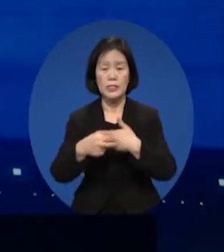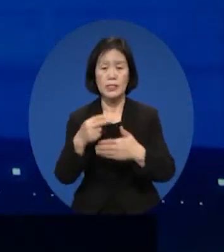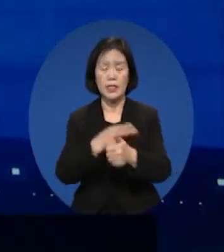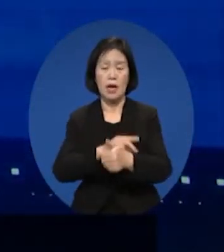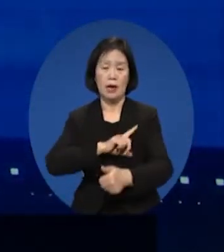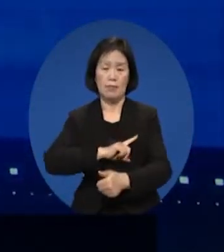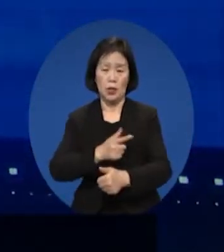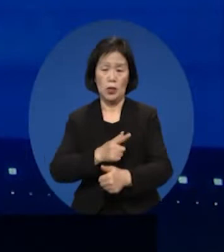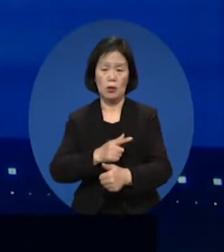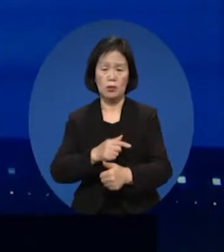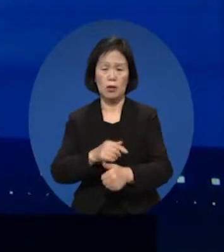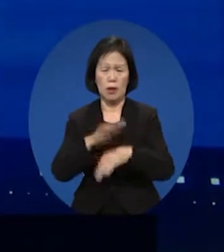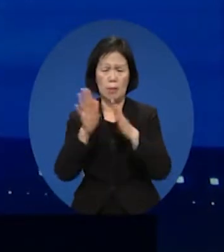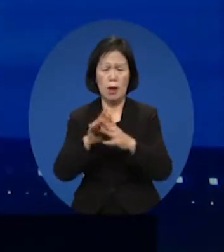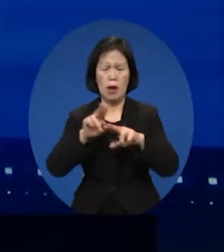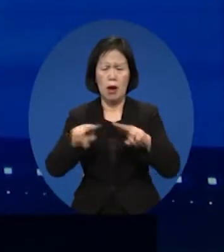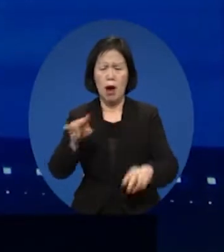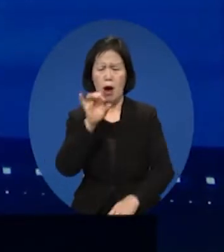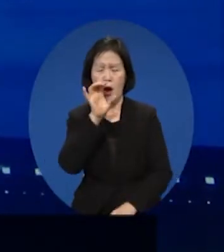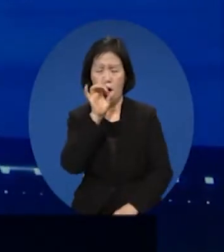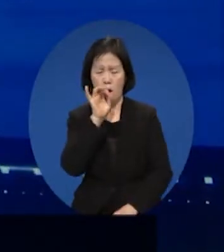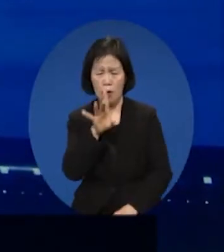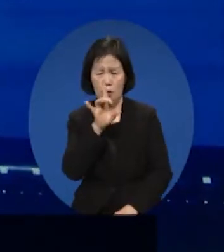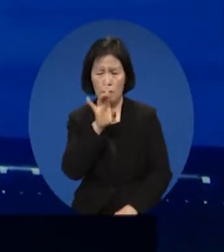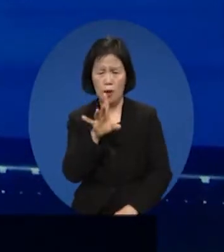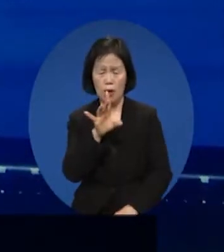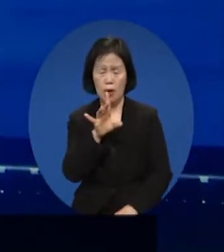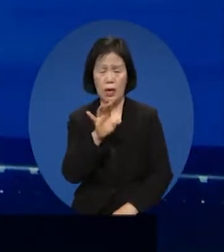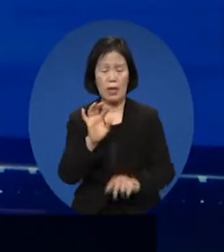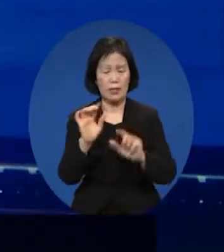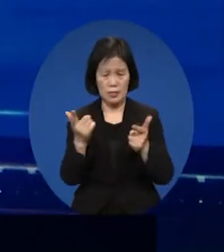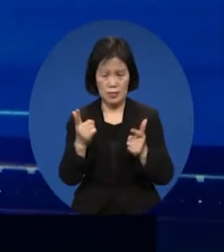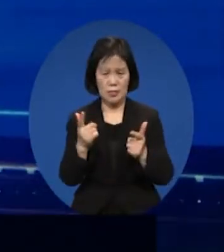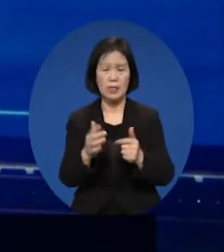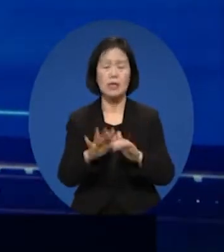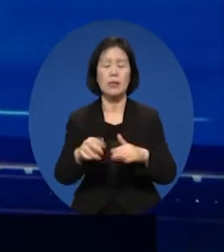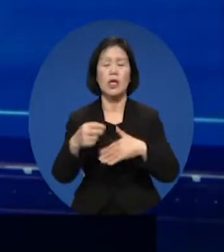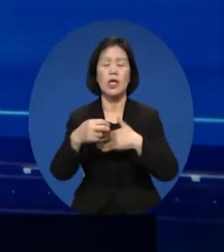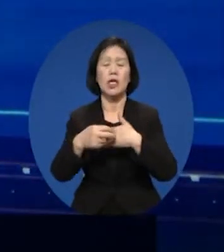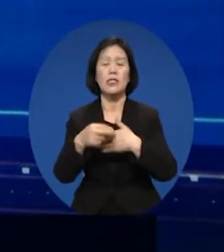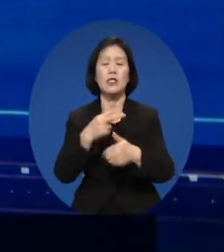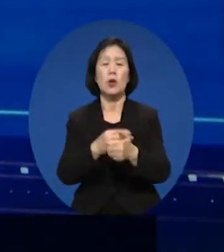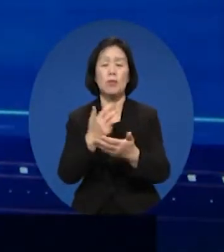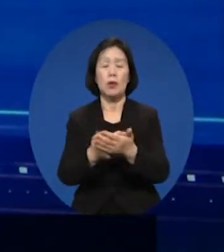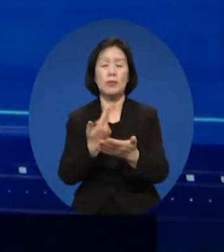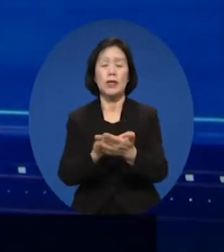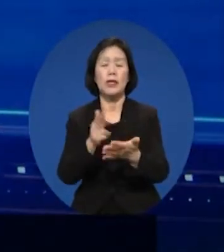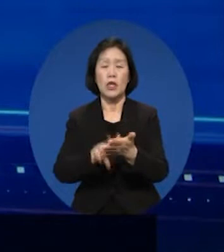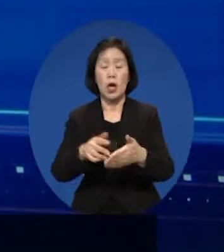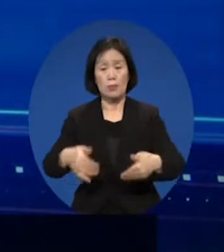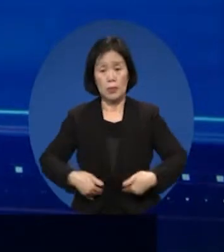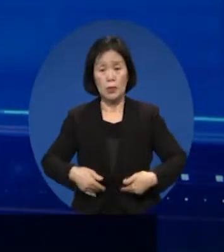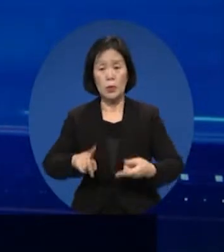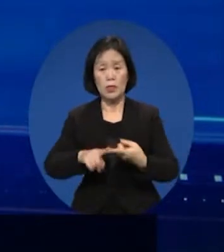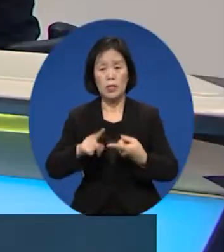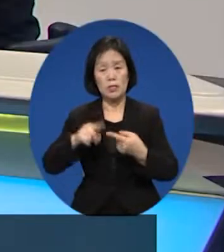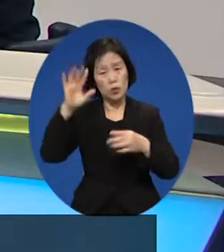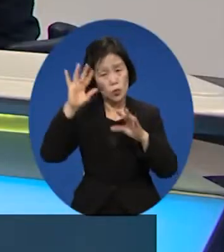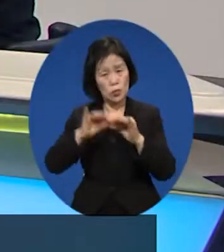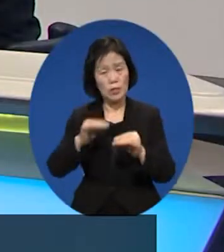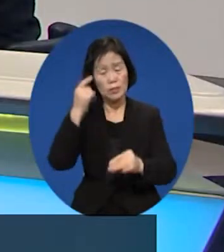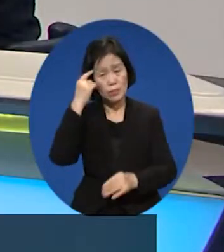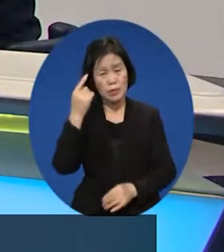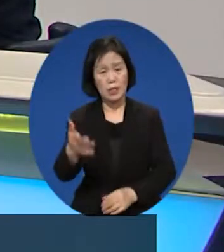면허가 그동안 아예 취소가 불가능한 것은 아니었거든요. 이번 의료법 개정안 필요성에 동의를 하시는지